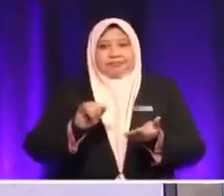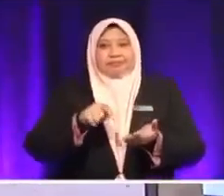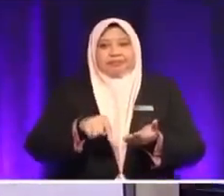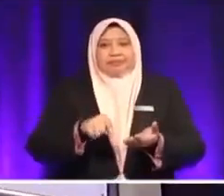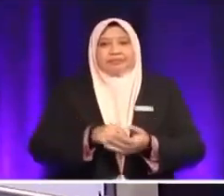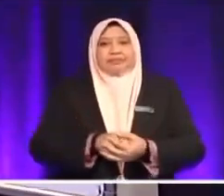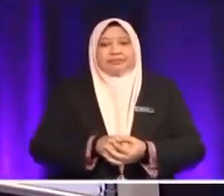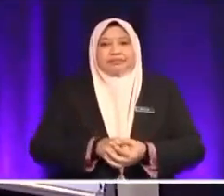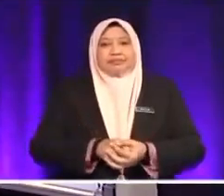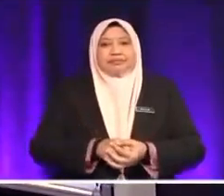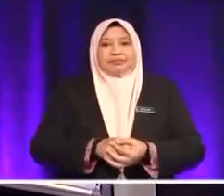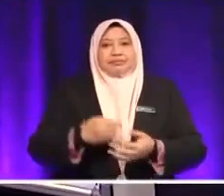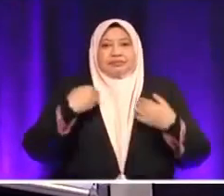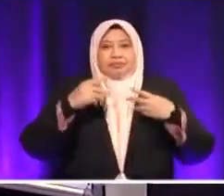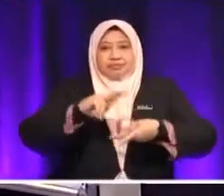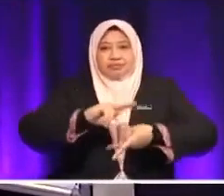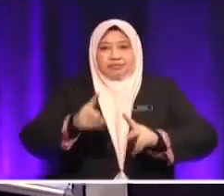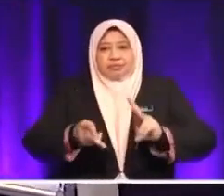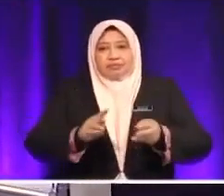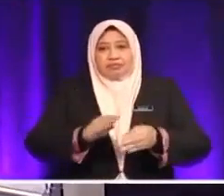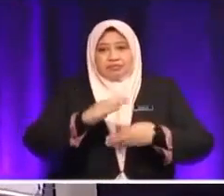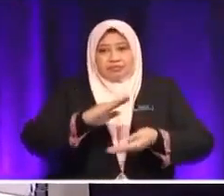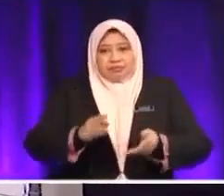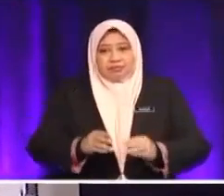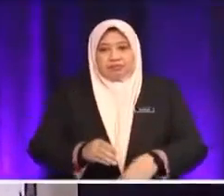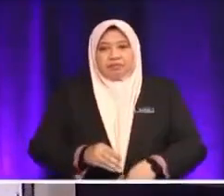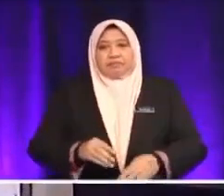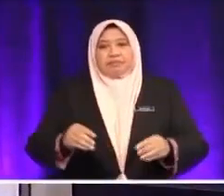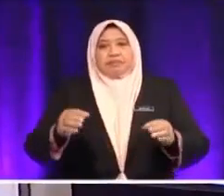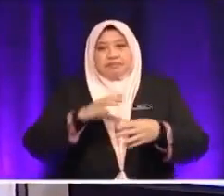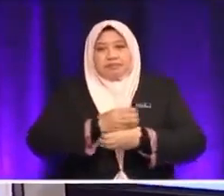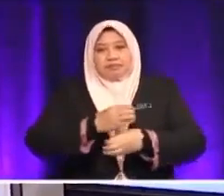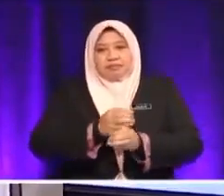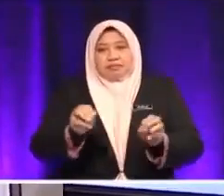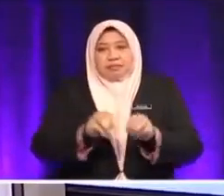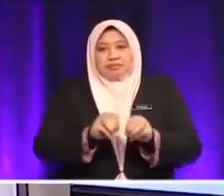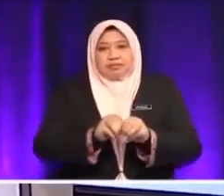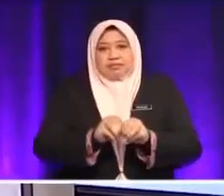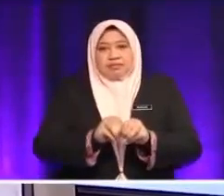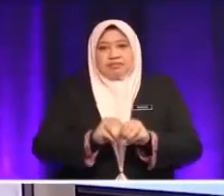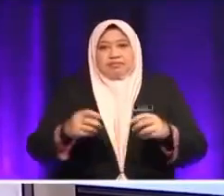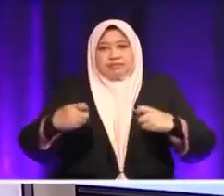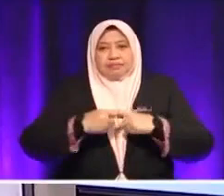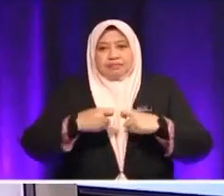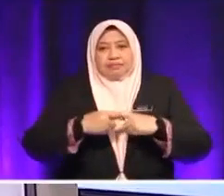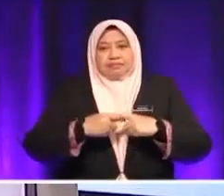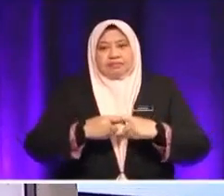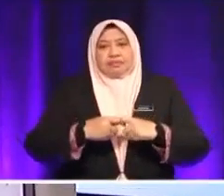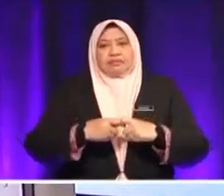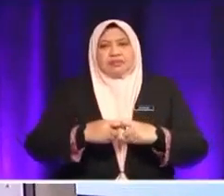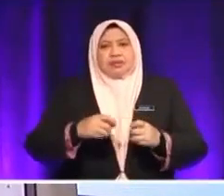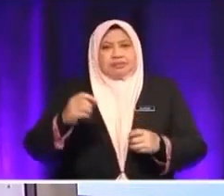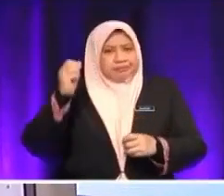pada kotak-kotak bentuk macam sel kering kentang kakaknya